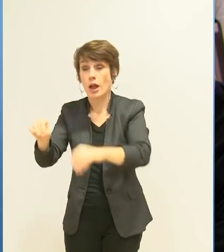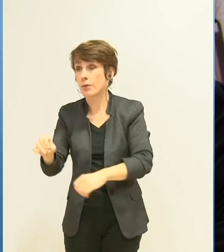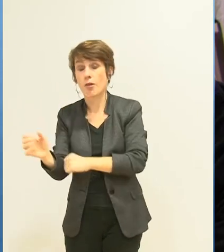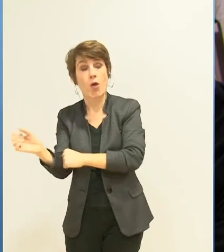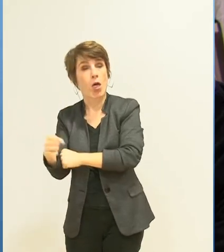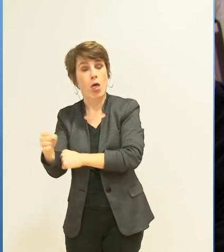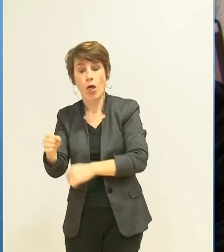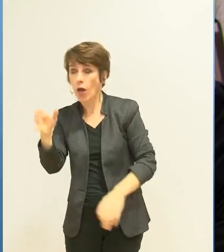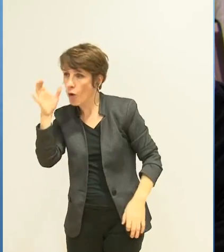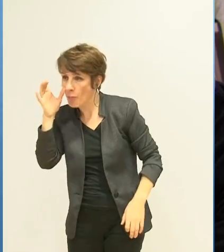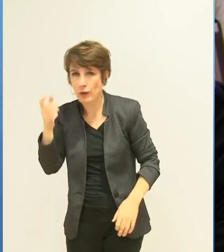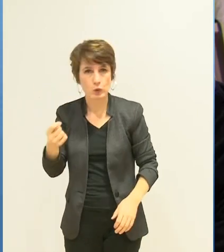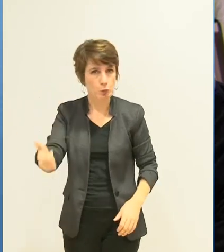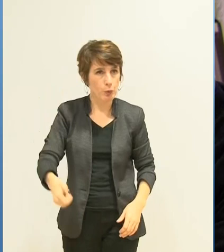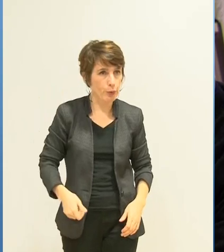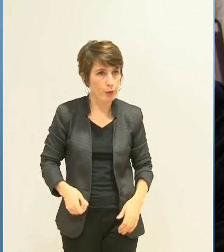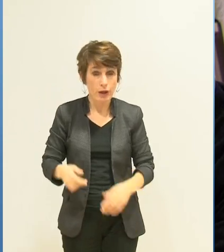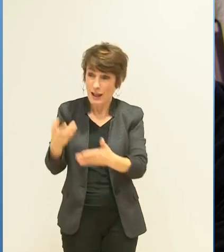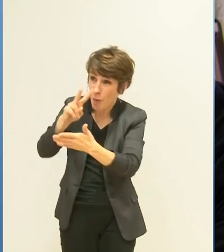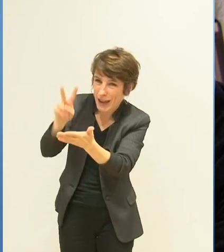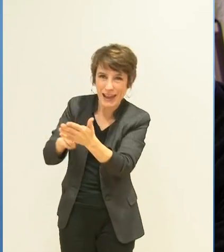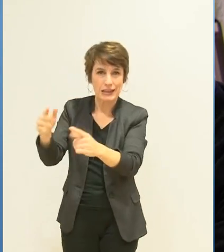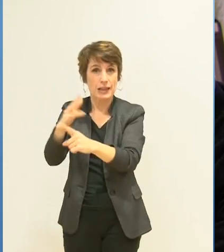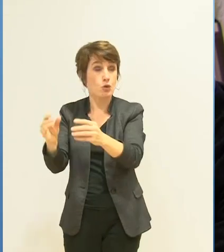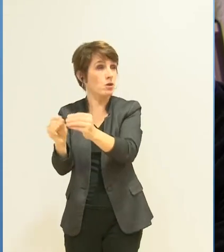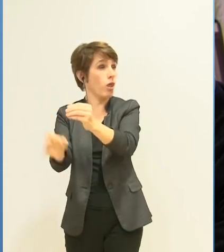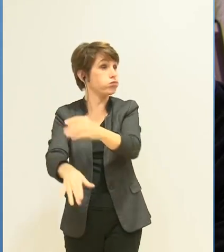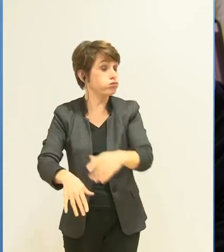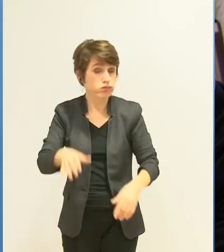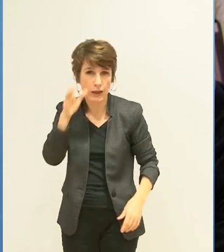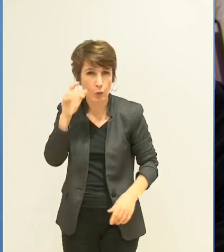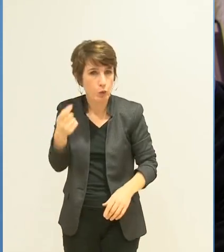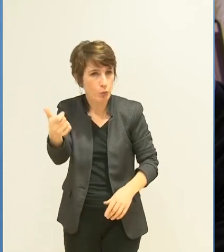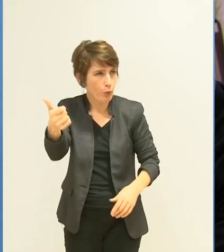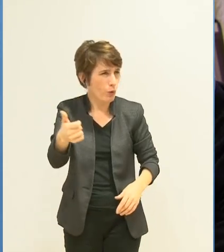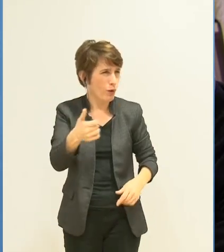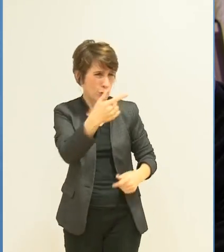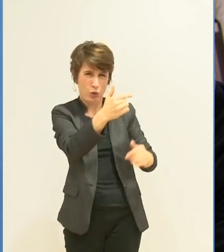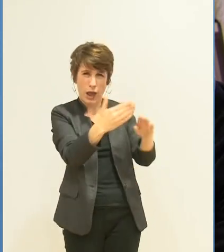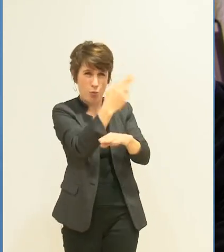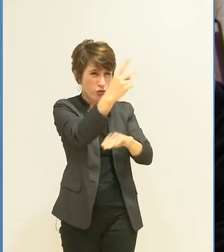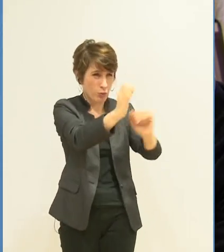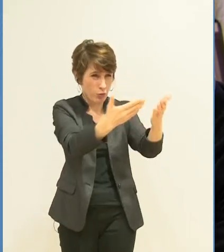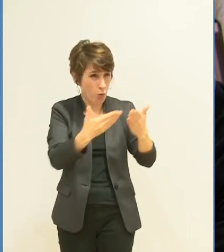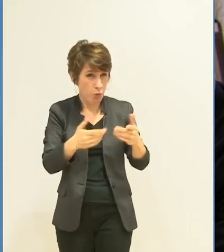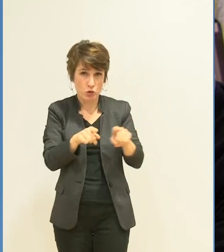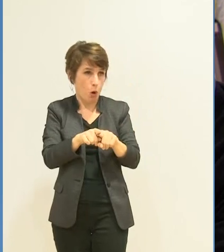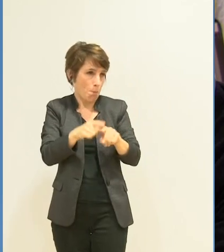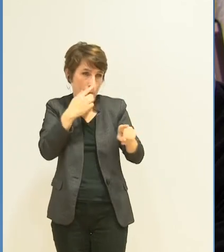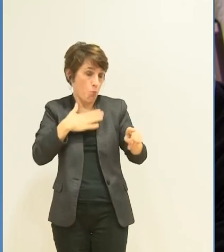humaine et sociale de ce quartier les modalités du renouvellement proposées constituent proprement un déni